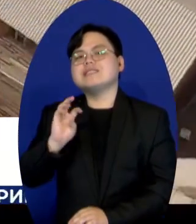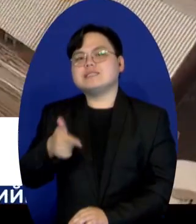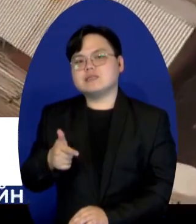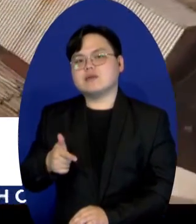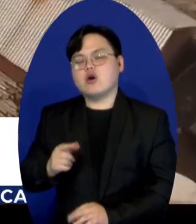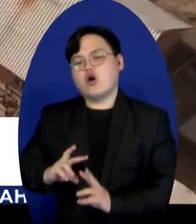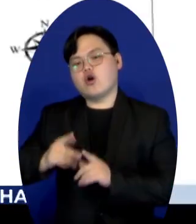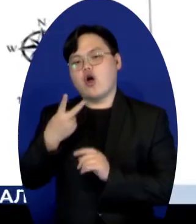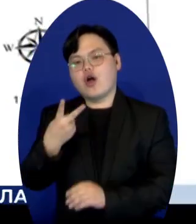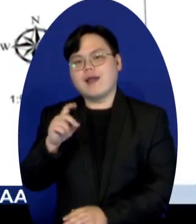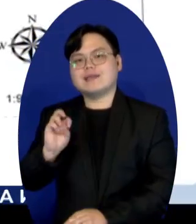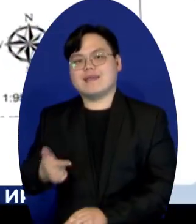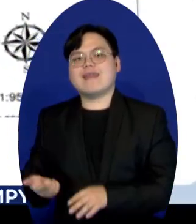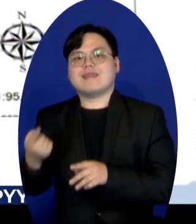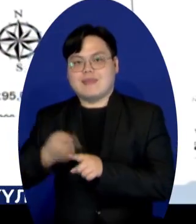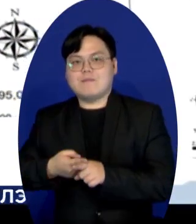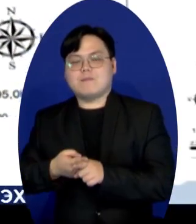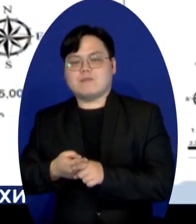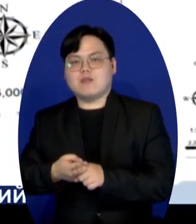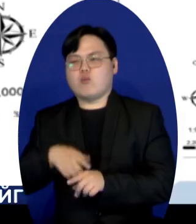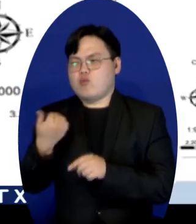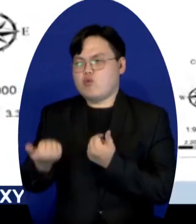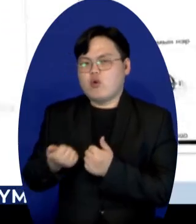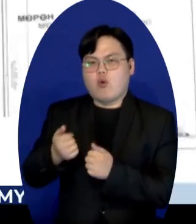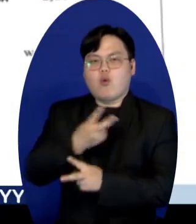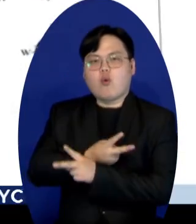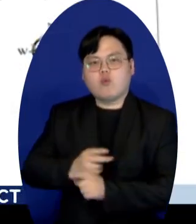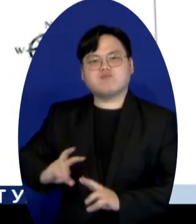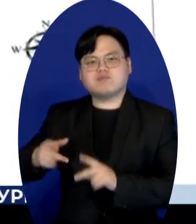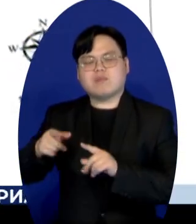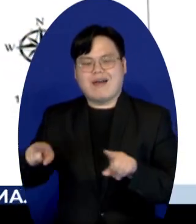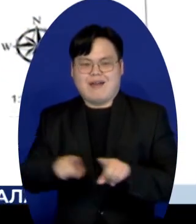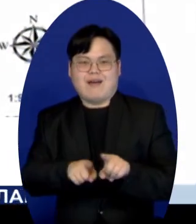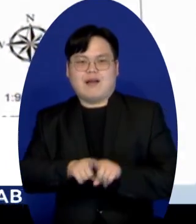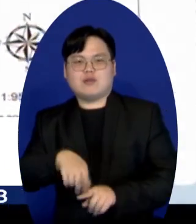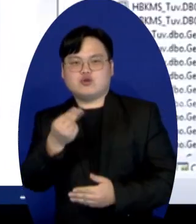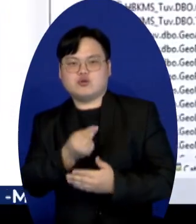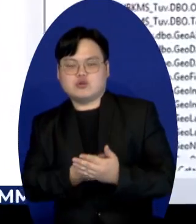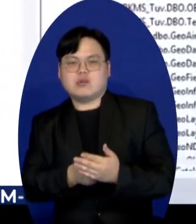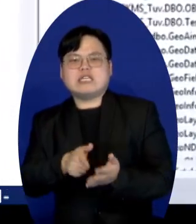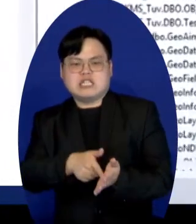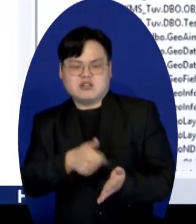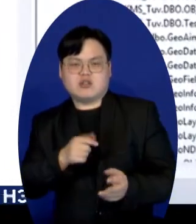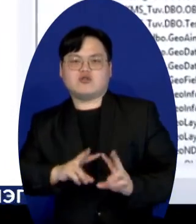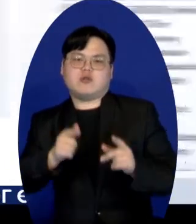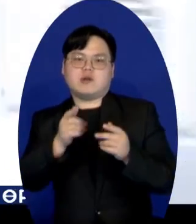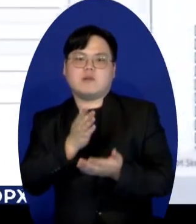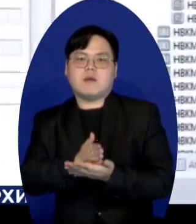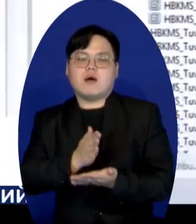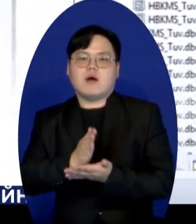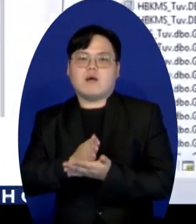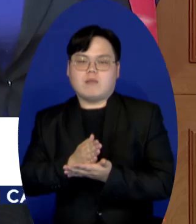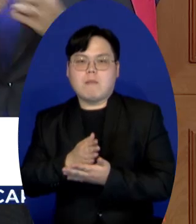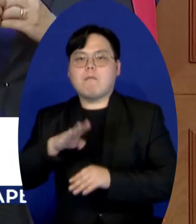шинээр нэмсэн. Бусад хууль шинжилэн батлагдсантай холбогдуулан энэ хуулийг өөрчлөн шинжлэх найруулах шаардлага үүссэн гэдгийг барилга хот байгуулалтын сайт